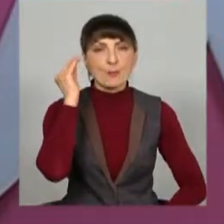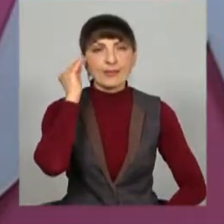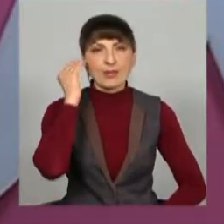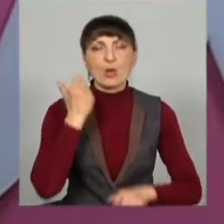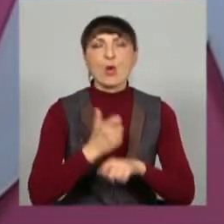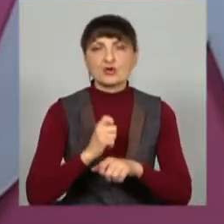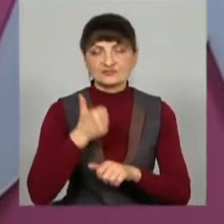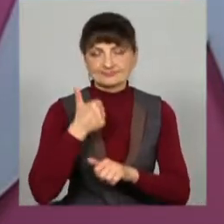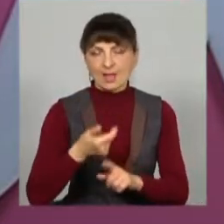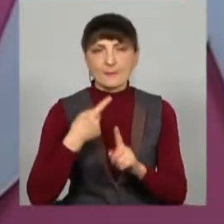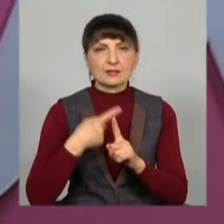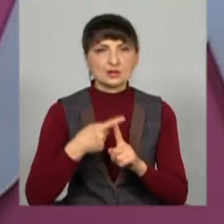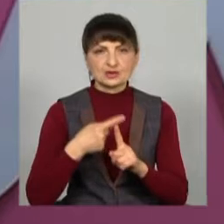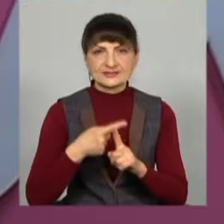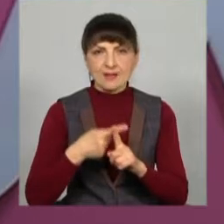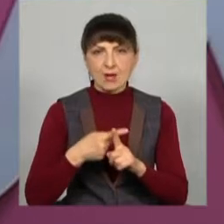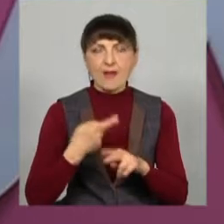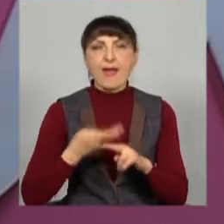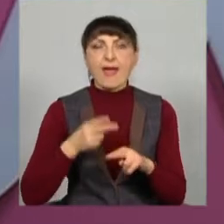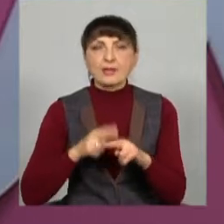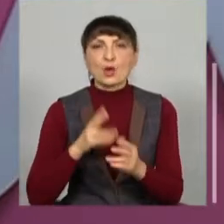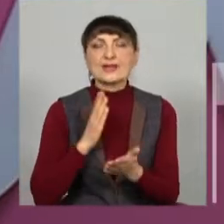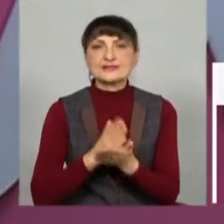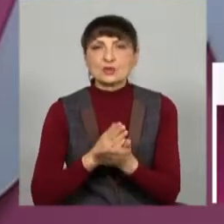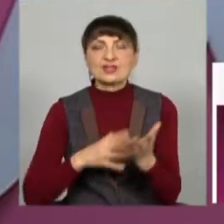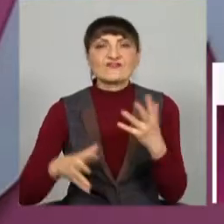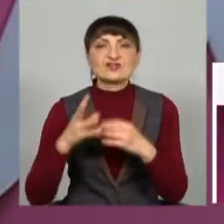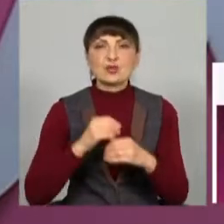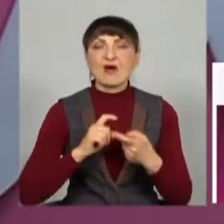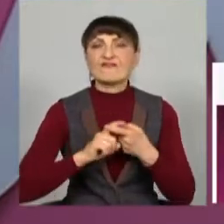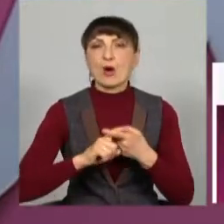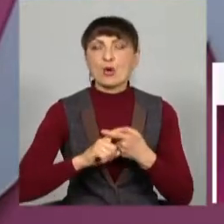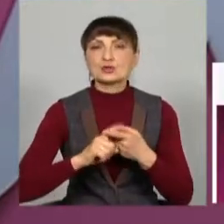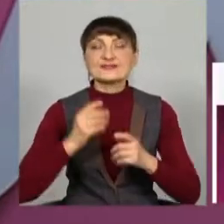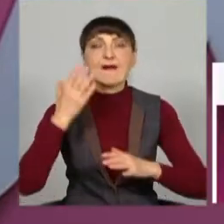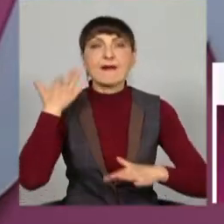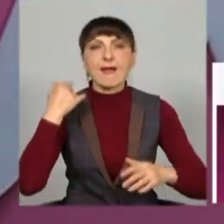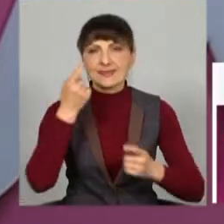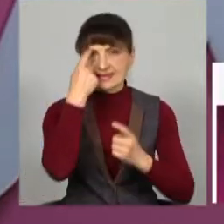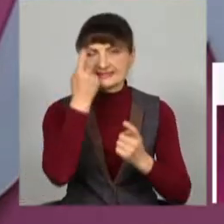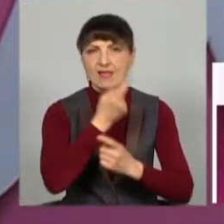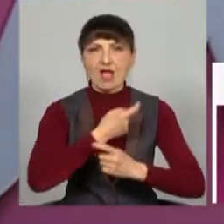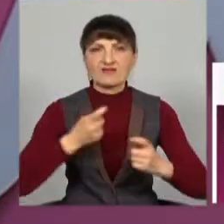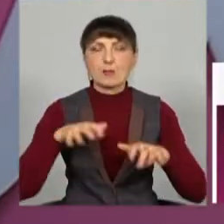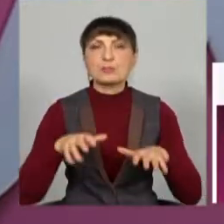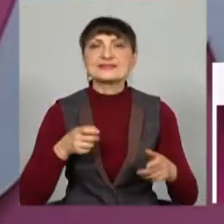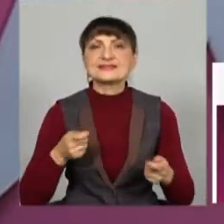очень положительное. Это идет все в курсе ранее заявленных